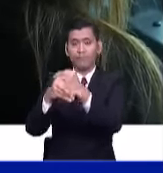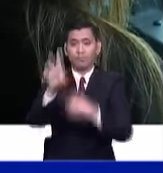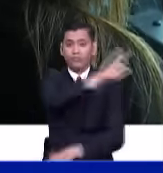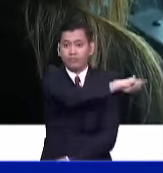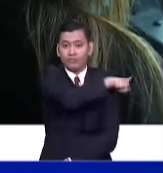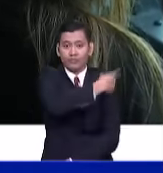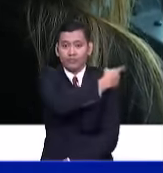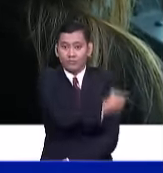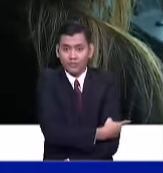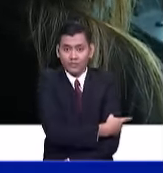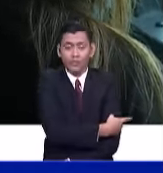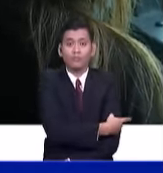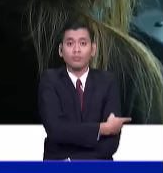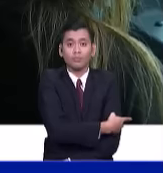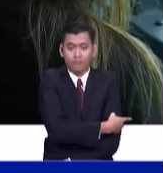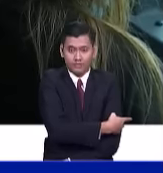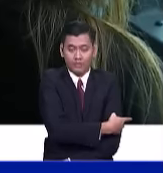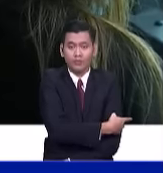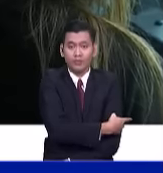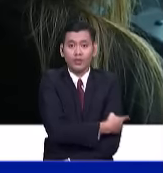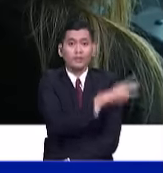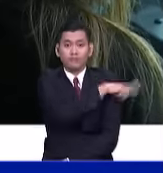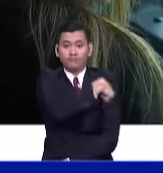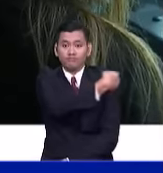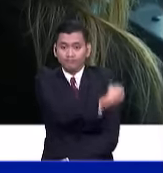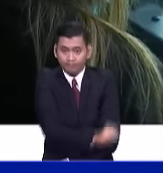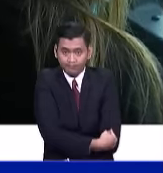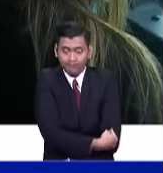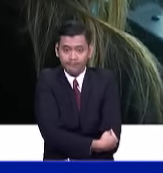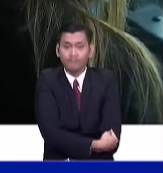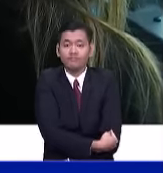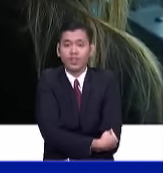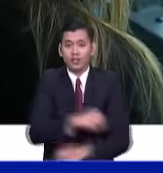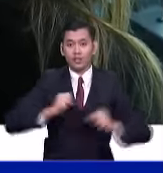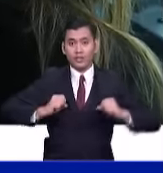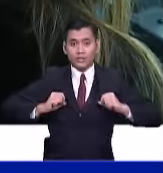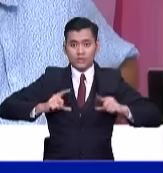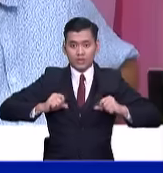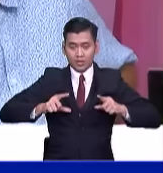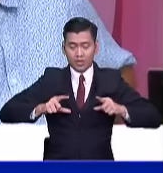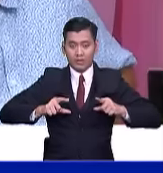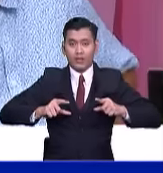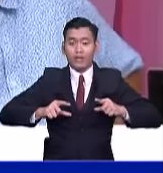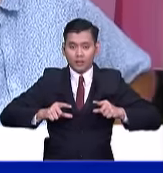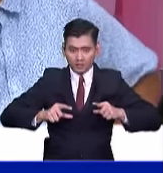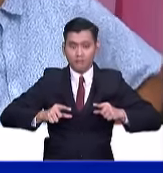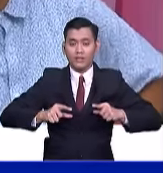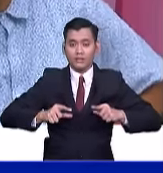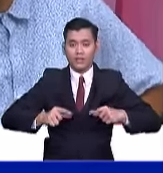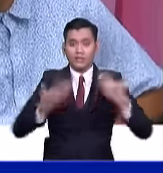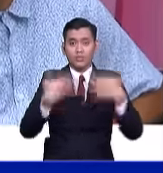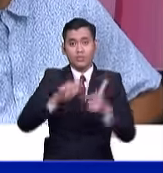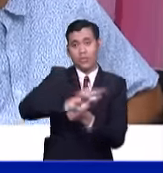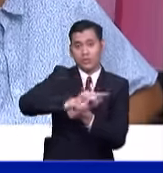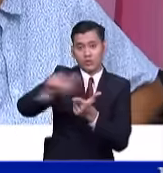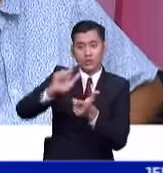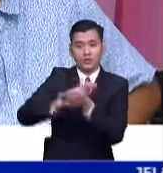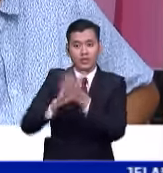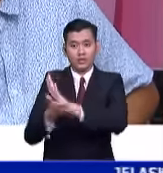klinik yang akan klinik dan private hospital. Sekarang ini dah banyak klinik dan private hospital dah pun